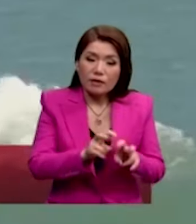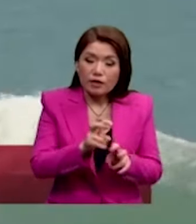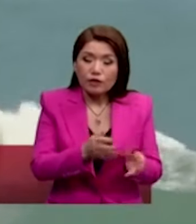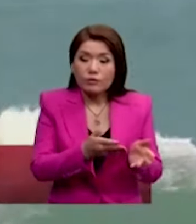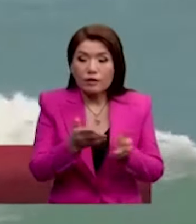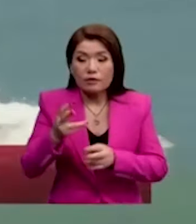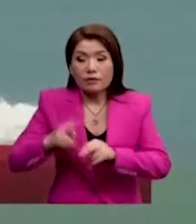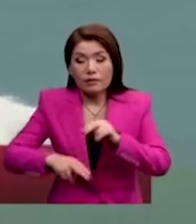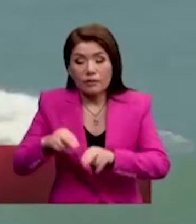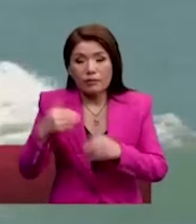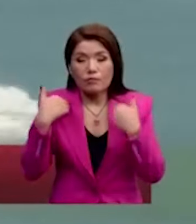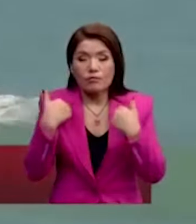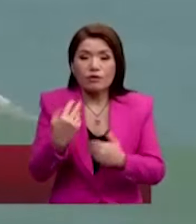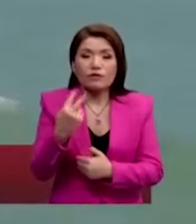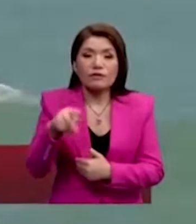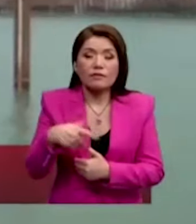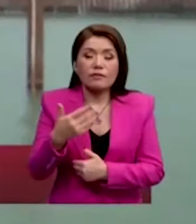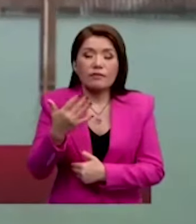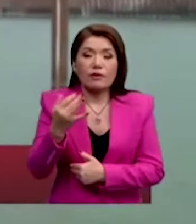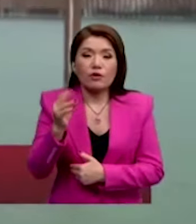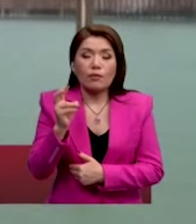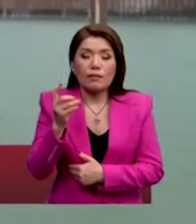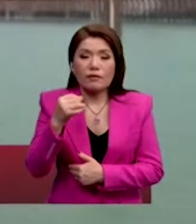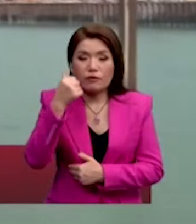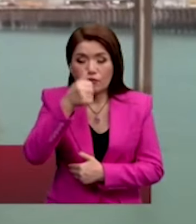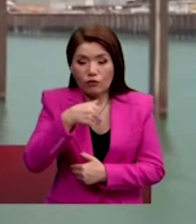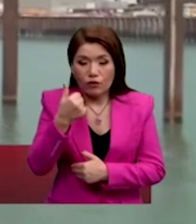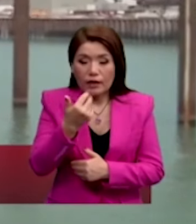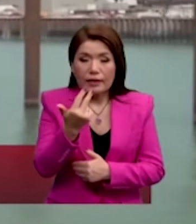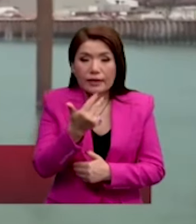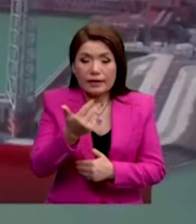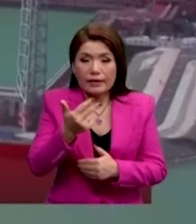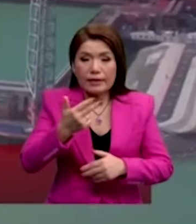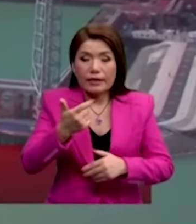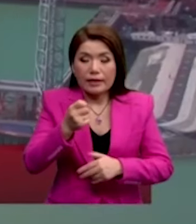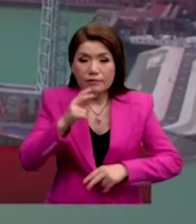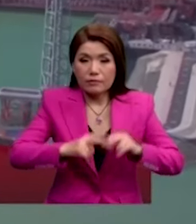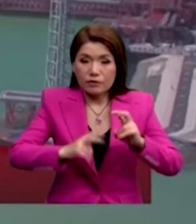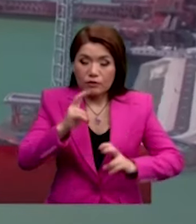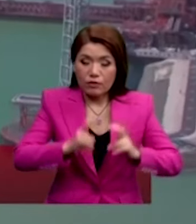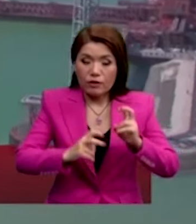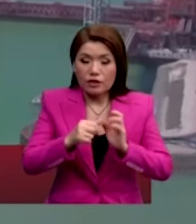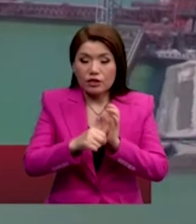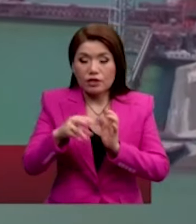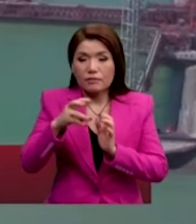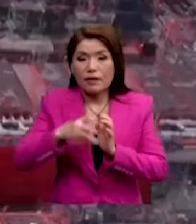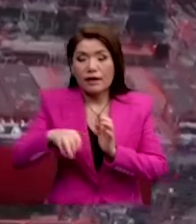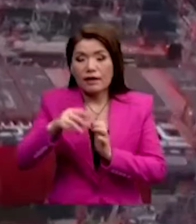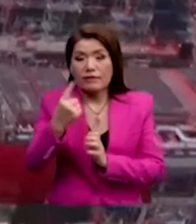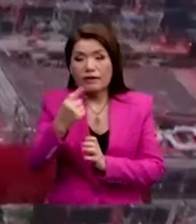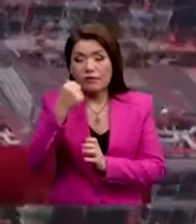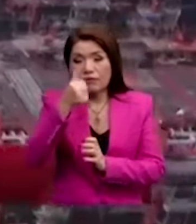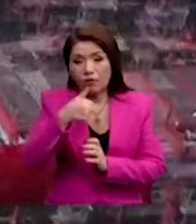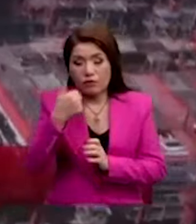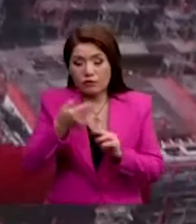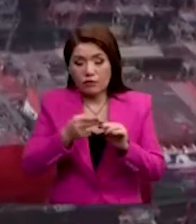еще один мощностью в 2,5 миллиарда кубометров в год. Третий газоперерабатывающий завод на 6 миллиардов кубометров в год